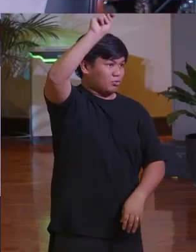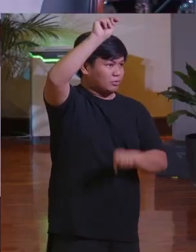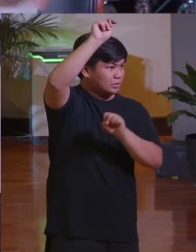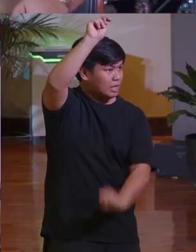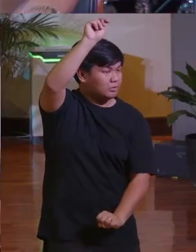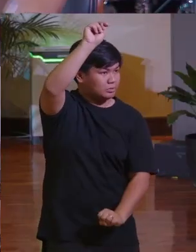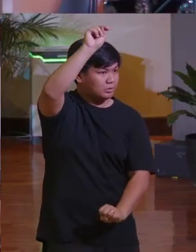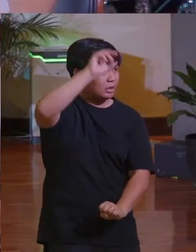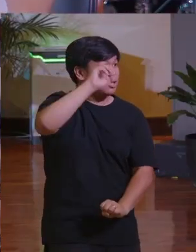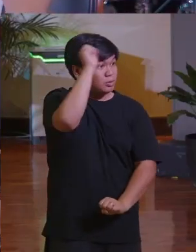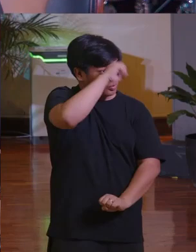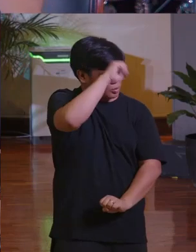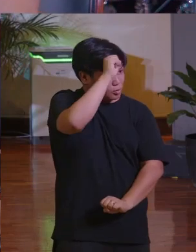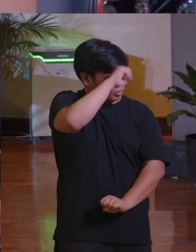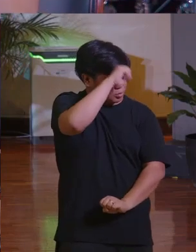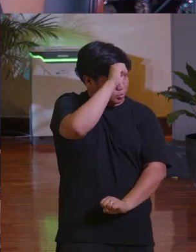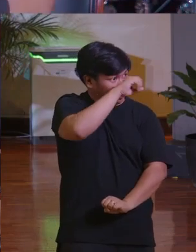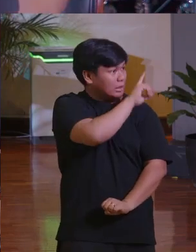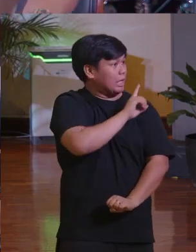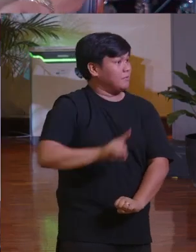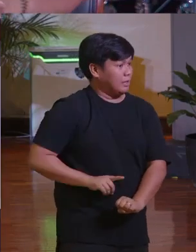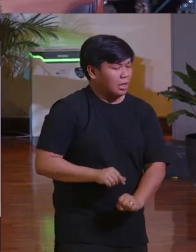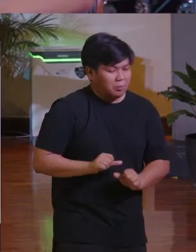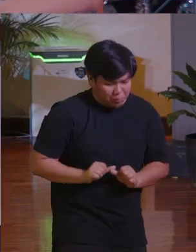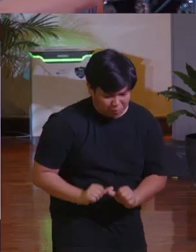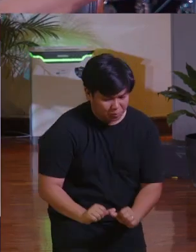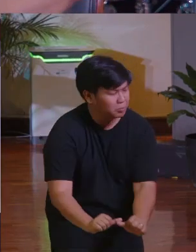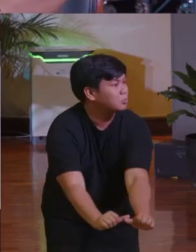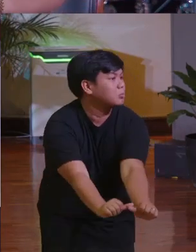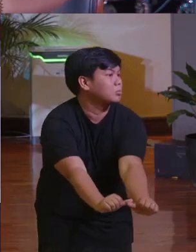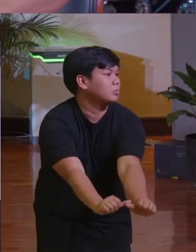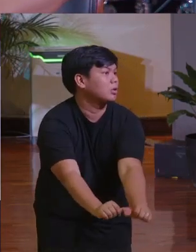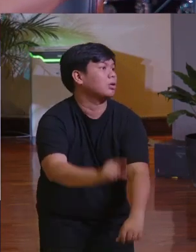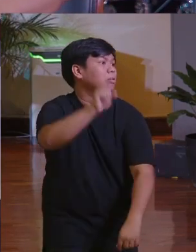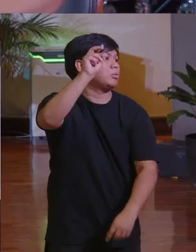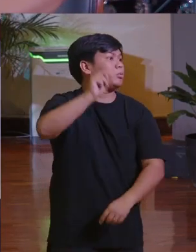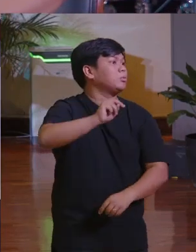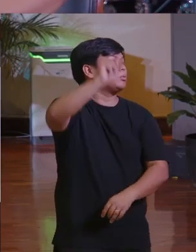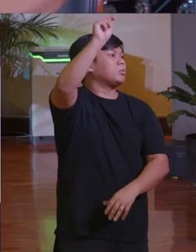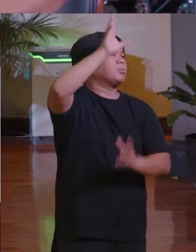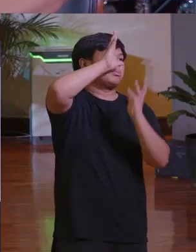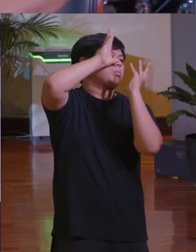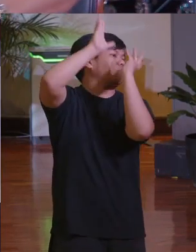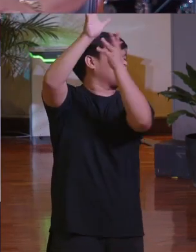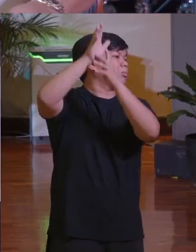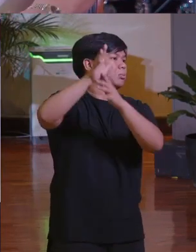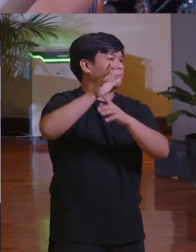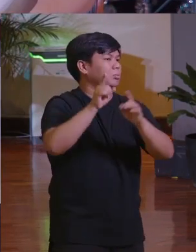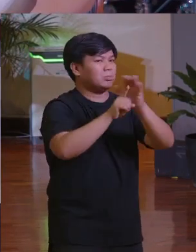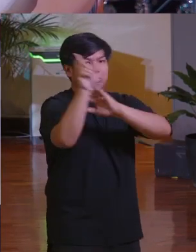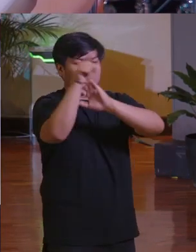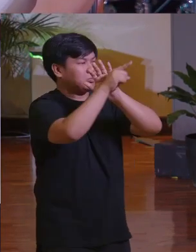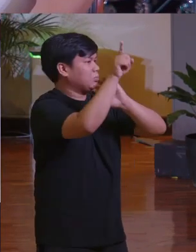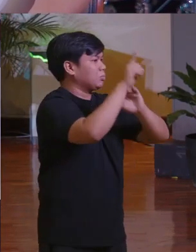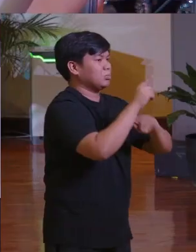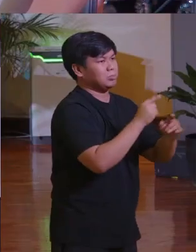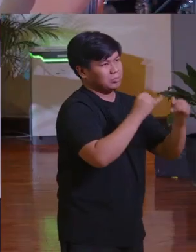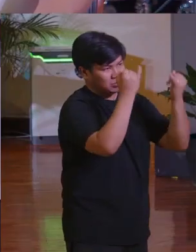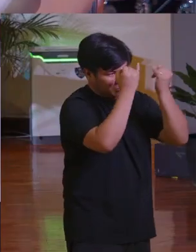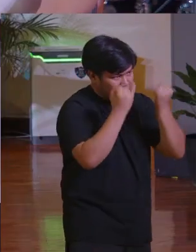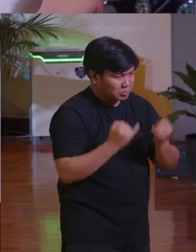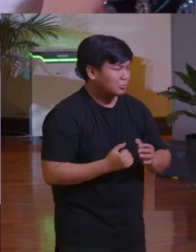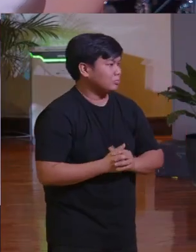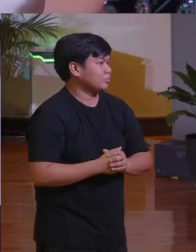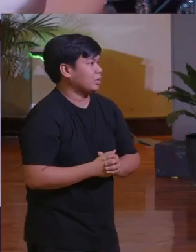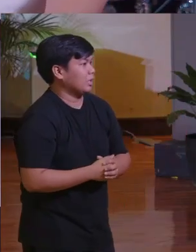south, no? At si Jeroboam II ay naging hari.